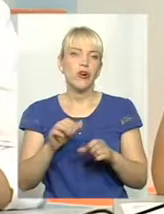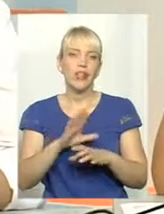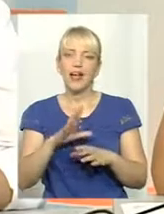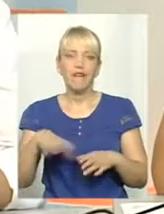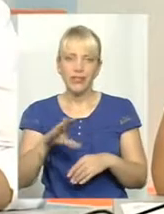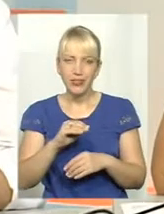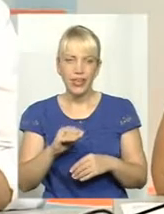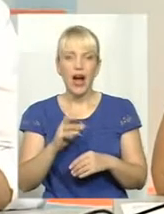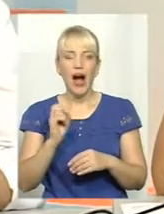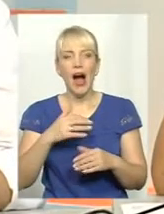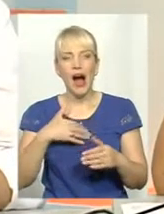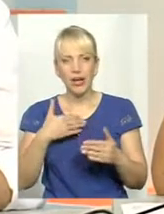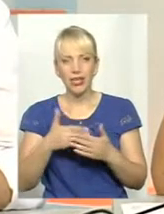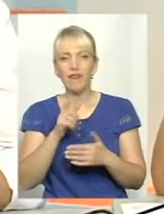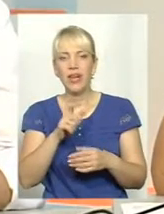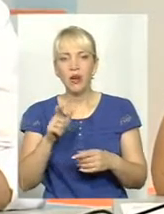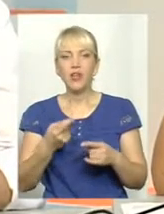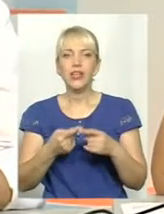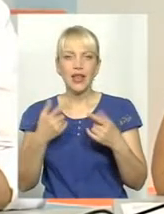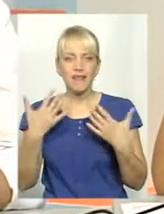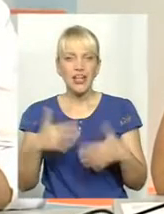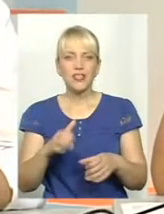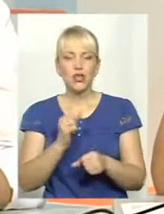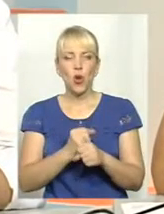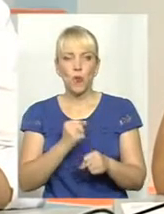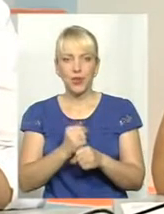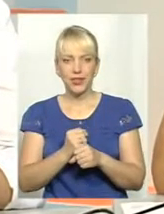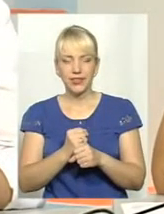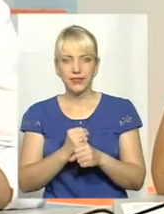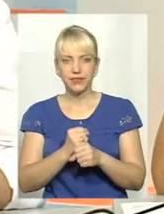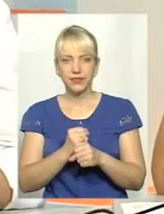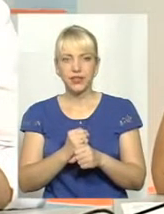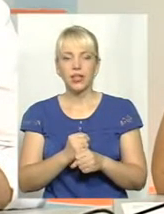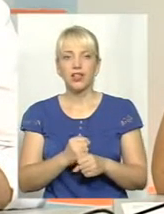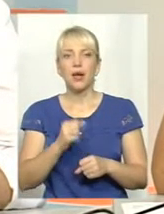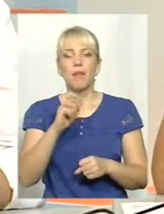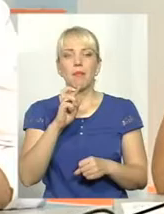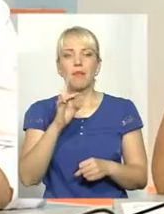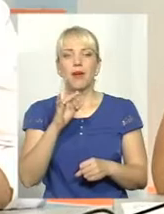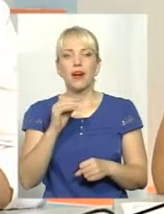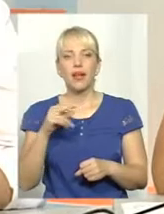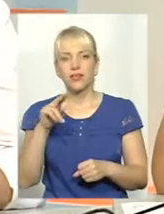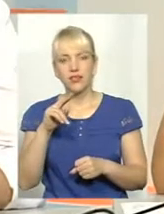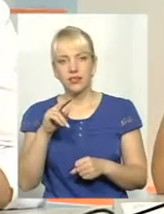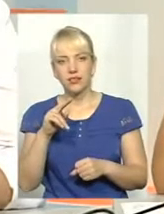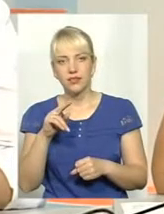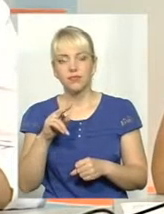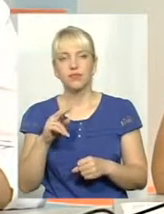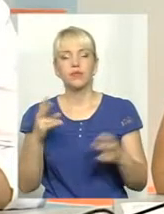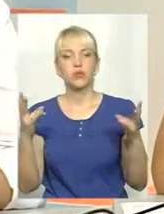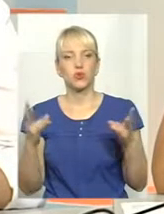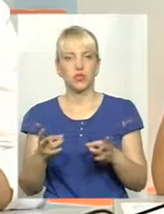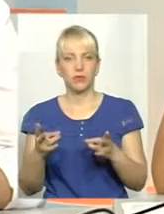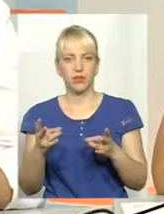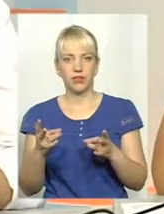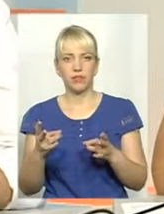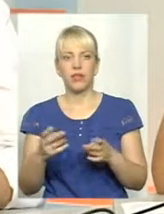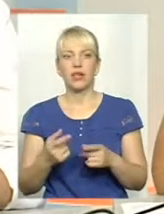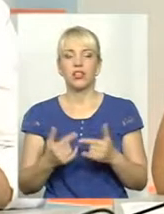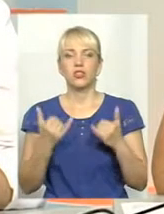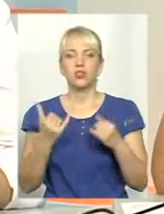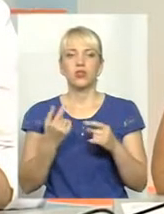Петрівна, на вашу думку. Ну, я, чесно кажучи, не бачу таких аж складностей. Єдине, що дійсно проголосувати сьогодні, можливо,